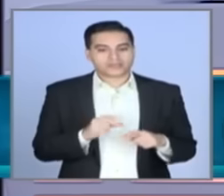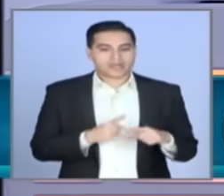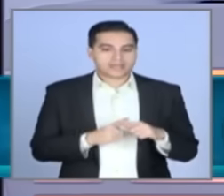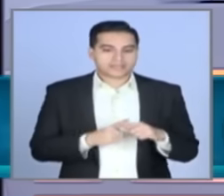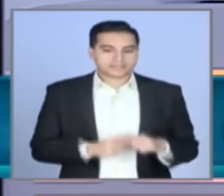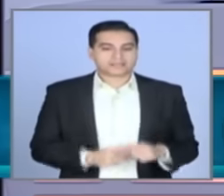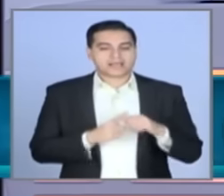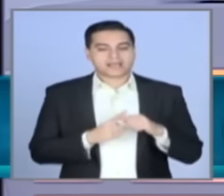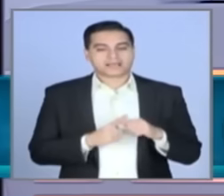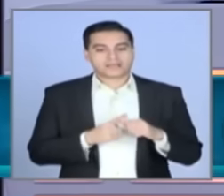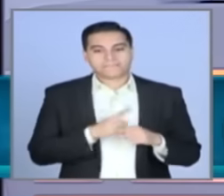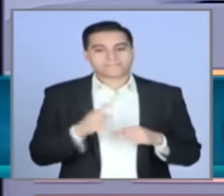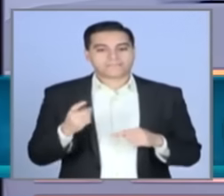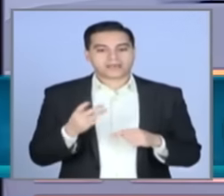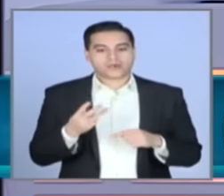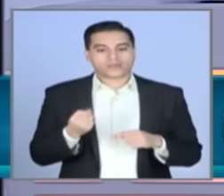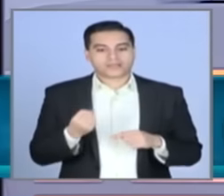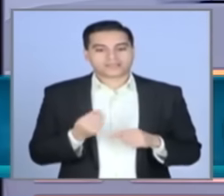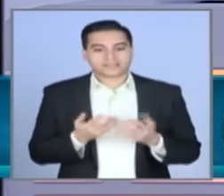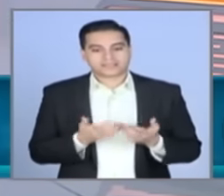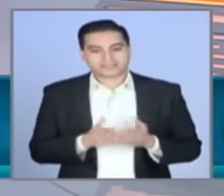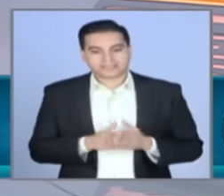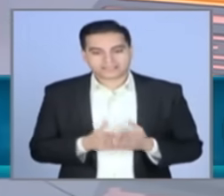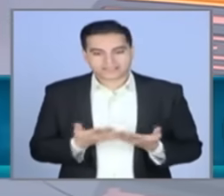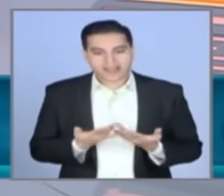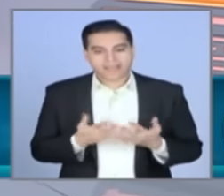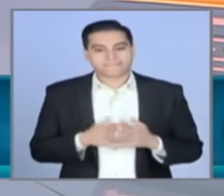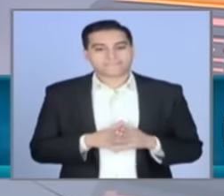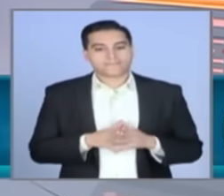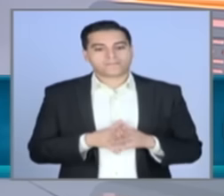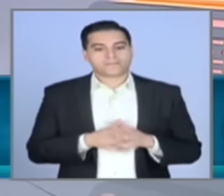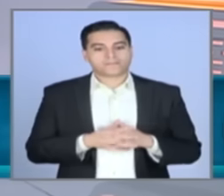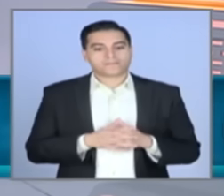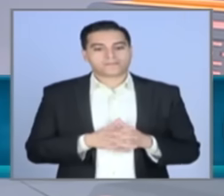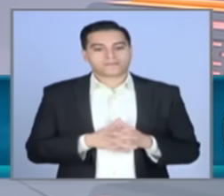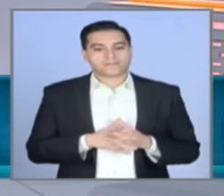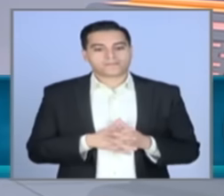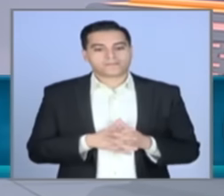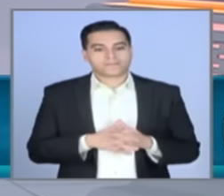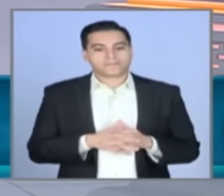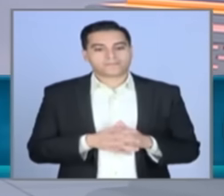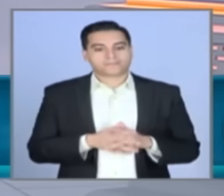220 زائد 130 يساوي كام؟